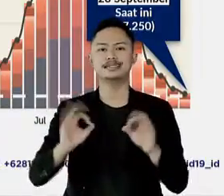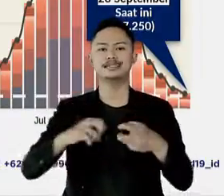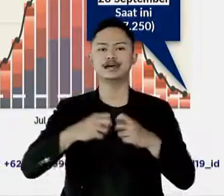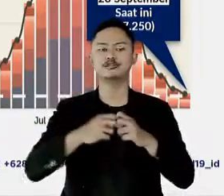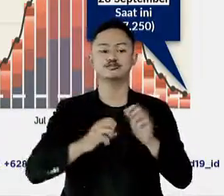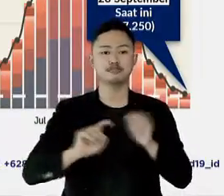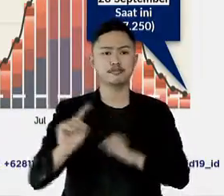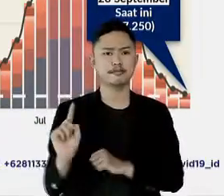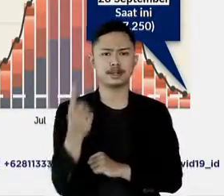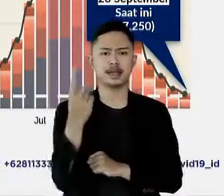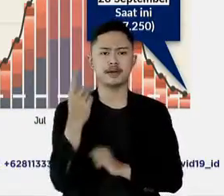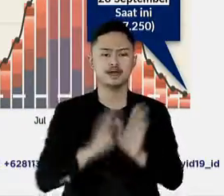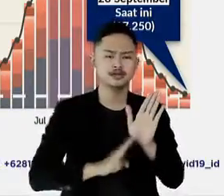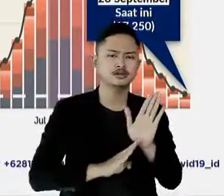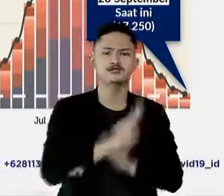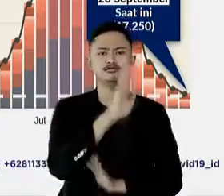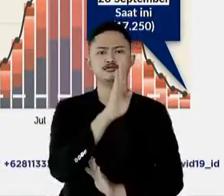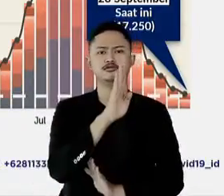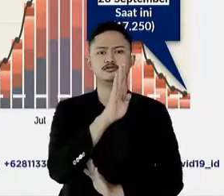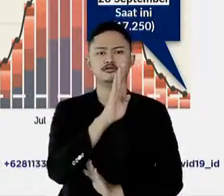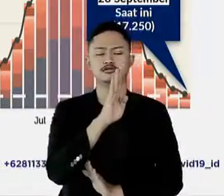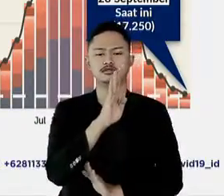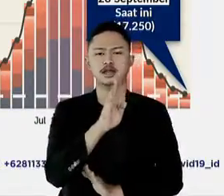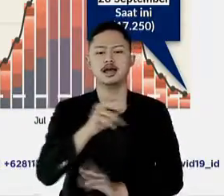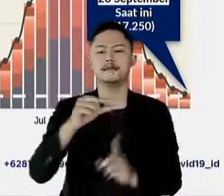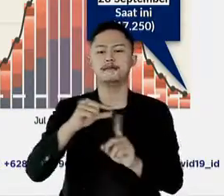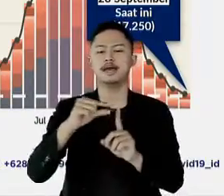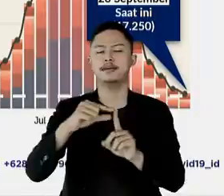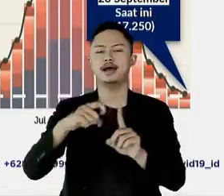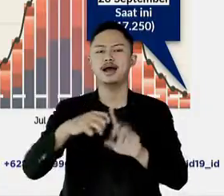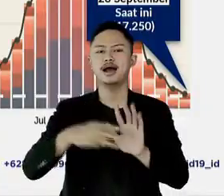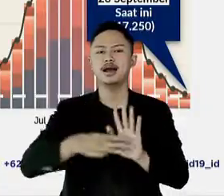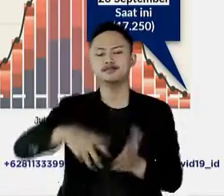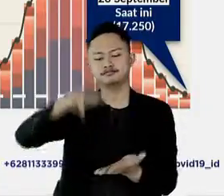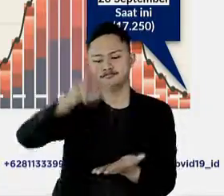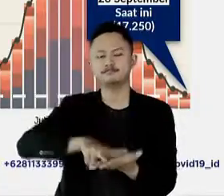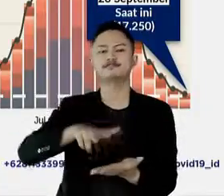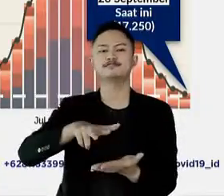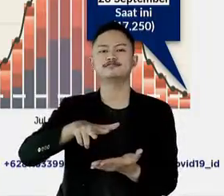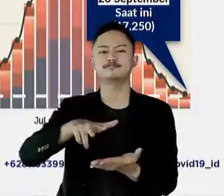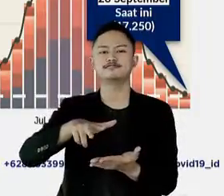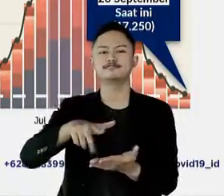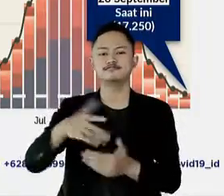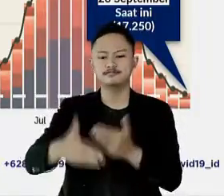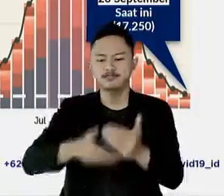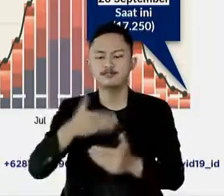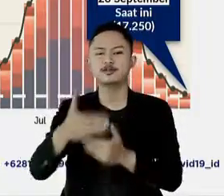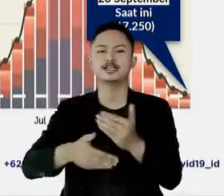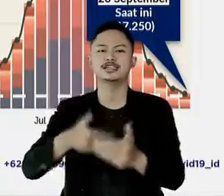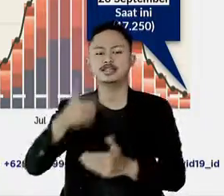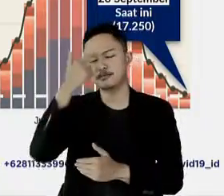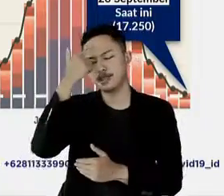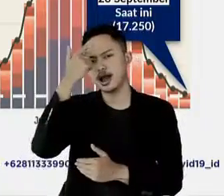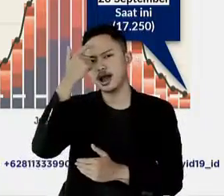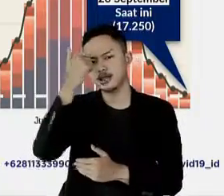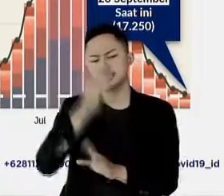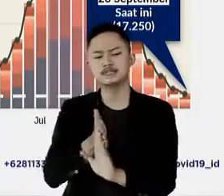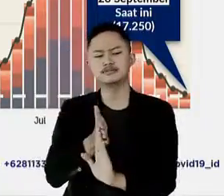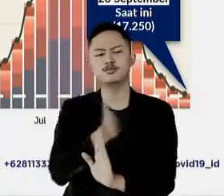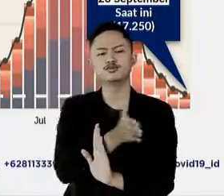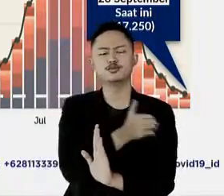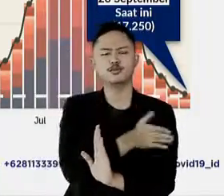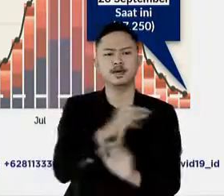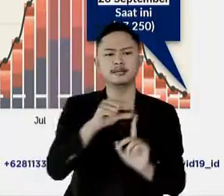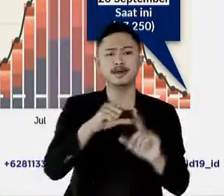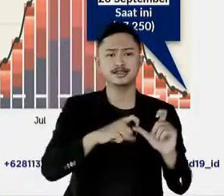kasus pertama kebijakan ppkm mulai diterapkan berangkat dari pembelajaran selama penerapan kebijakan